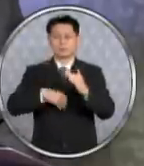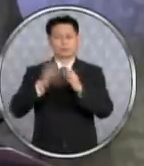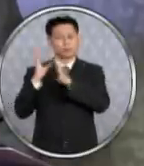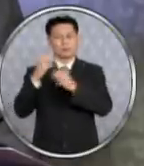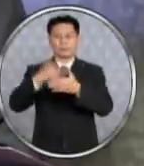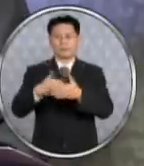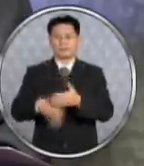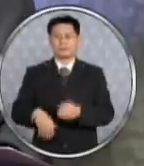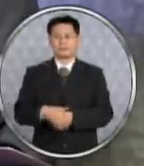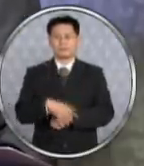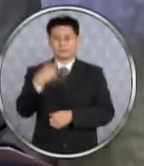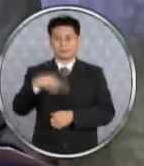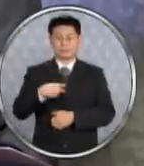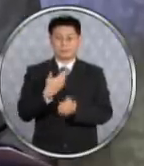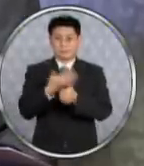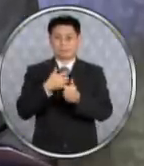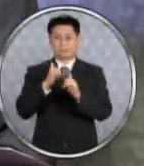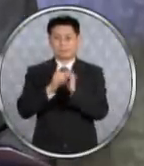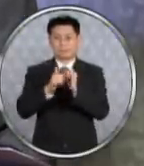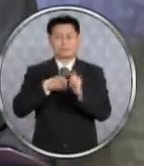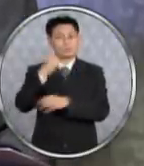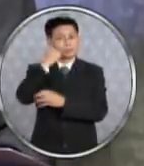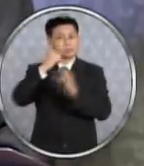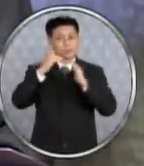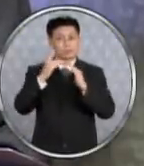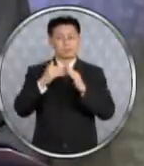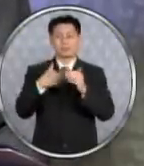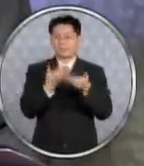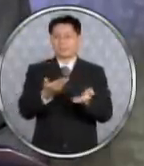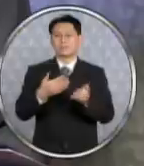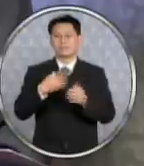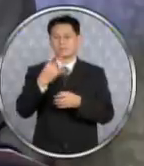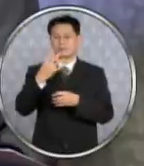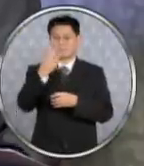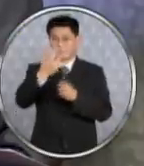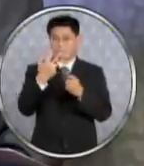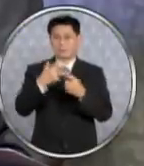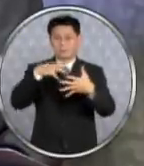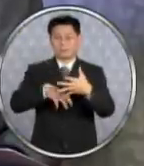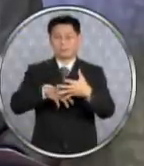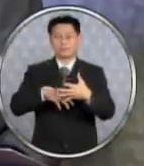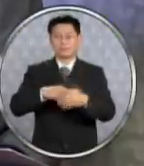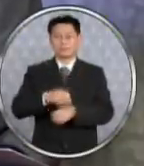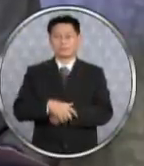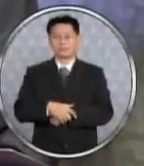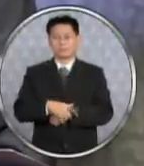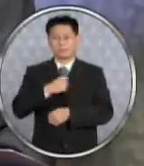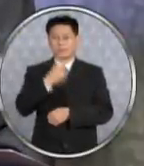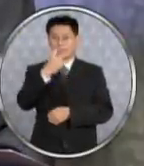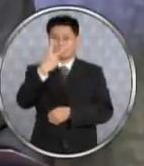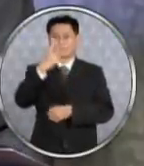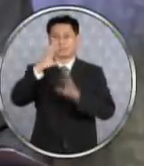担。我也会提供充分的社会住宅，我也计划8年内完成12年国